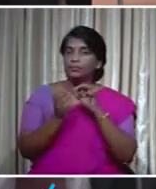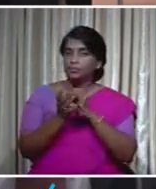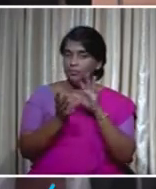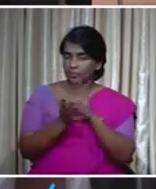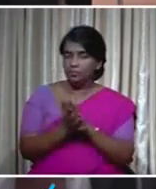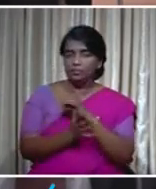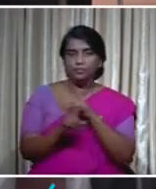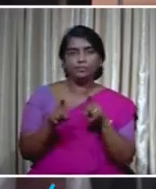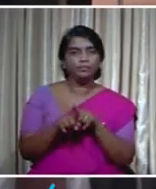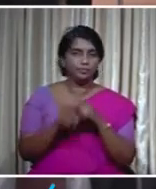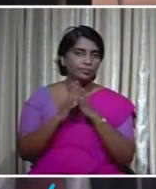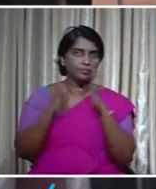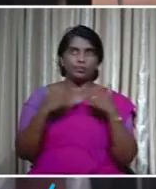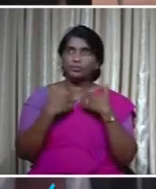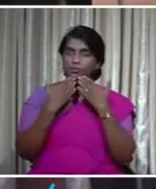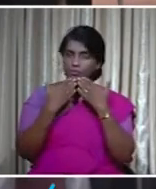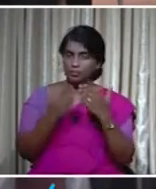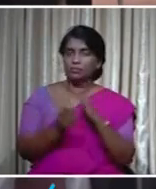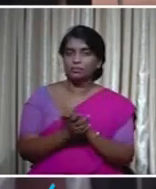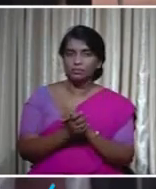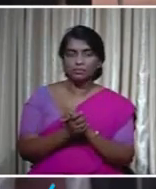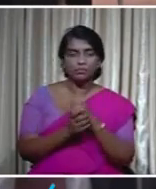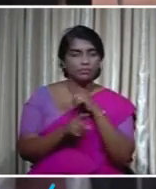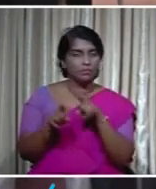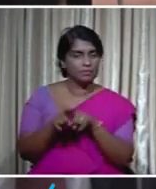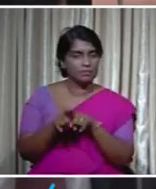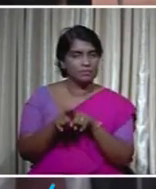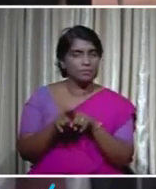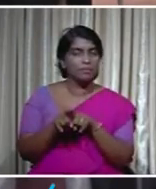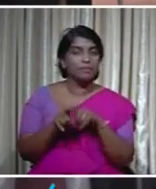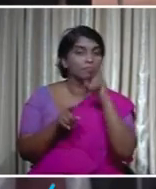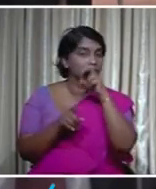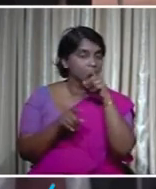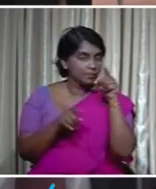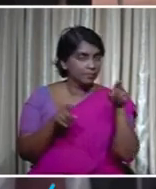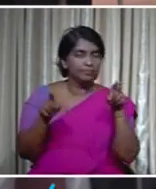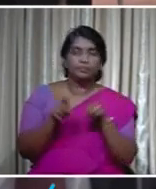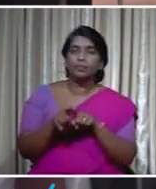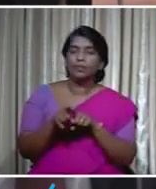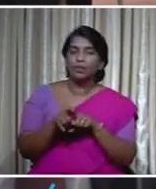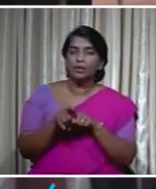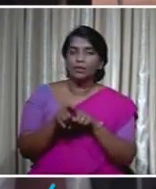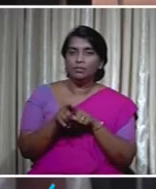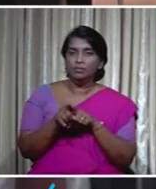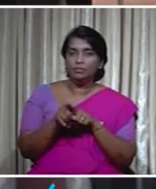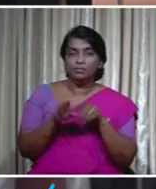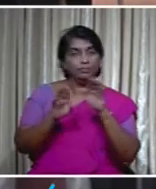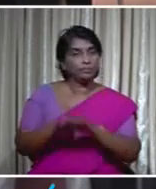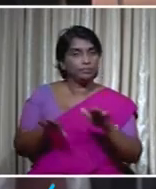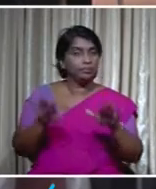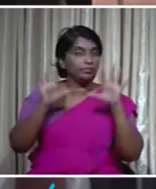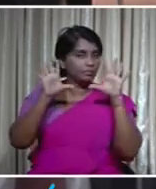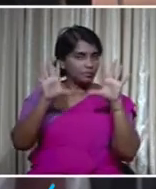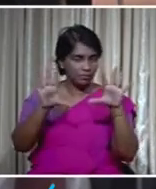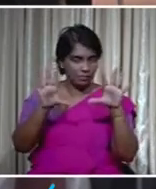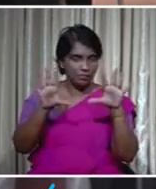கிளிநொச்சி மாவட்டத்தில் சென்ற வருடம் 10 மாணவர்கள் மருத்துவ பீடத்துக்கு தெரிவு செய்யப்பட்டார்கள். ஆனால் இந்த வருடம் 7 மாணவர்கள் தெரிவு செய்யப்பட்டிருக்கிறார்கள். அதற்காக